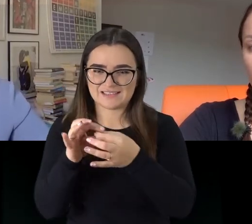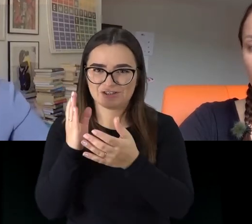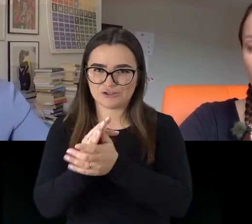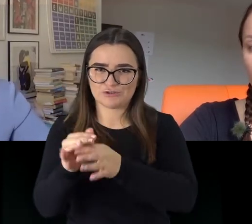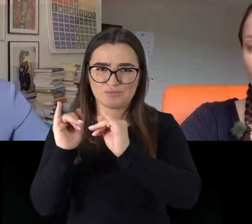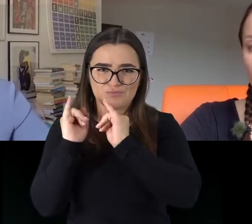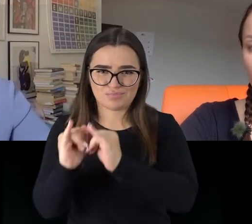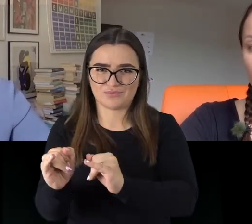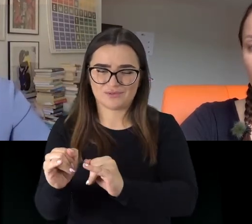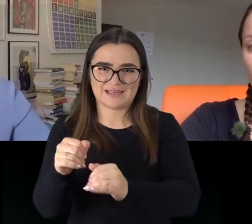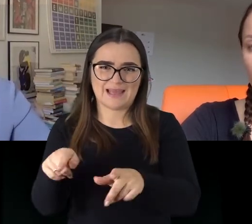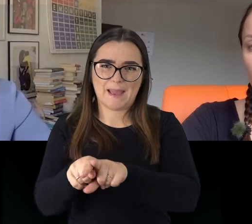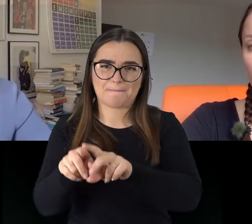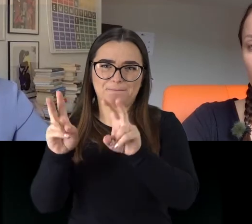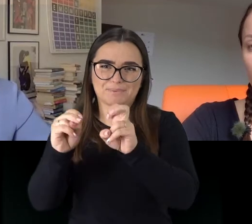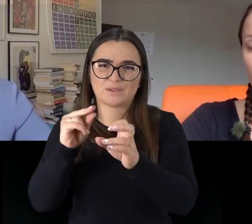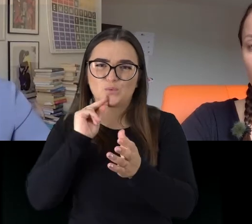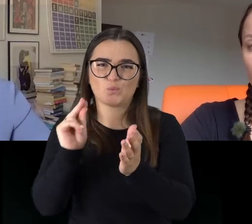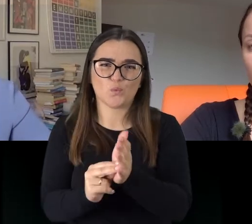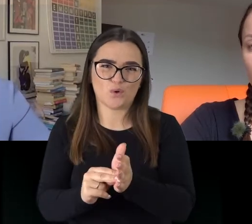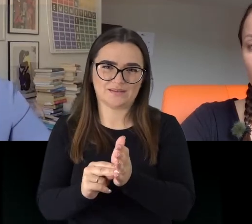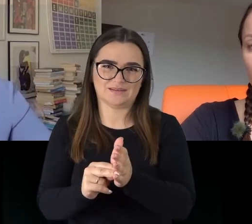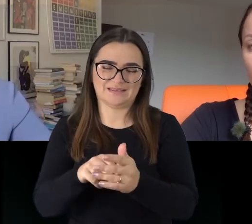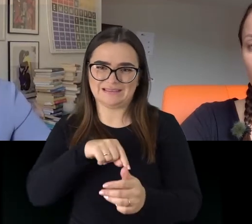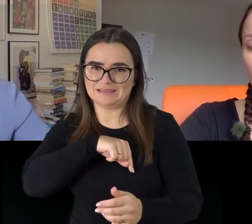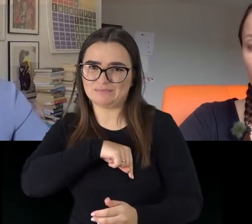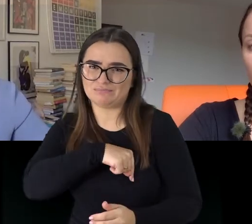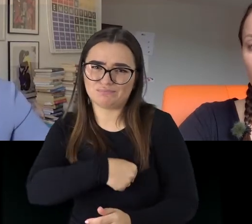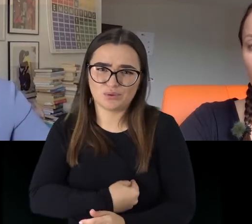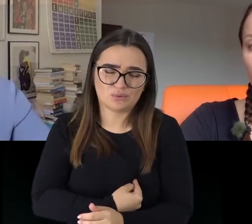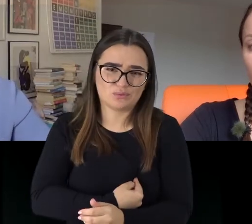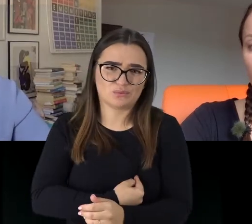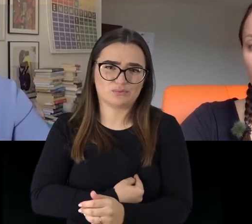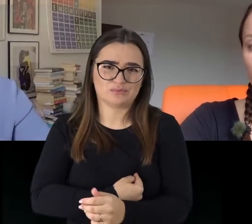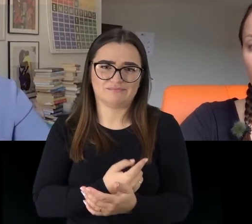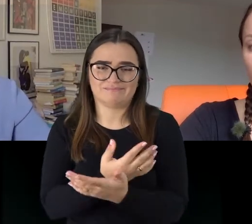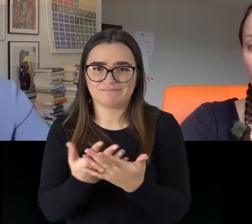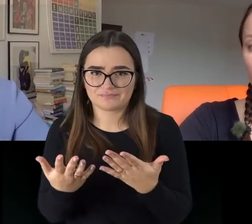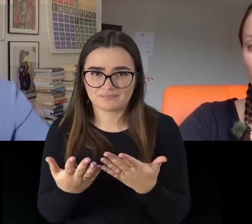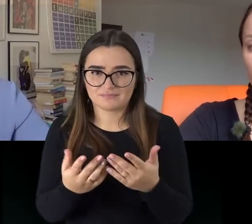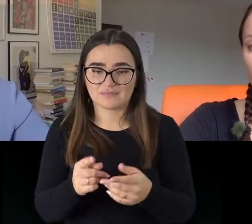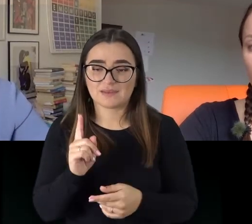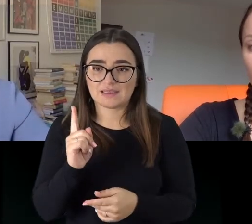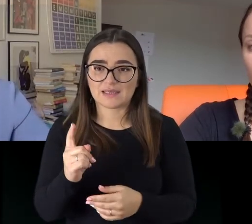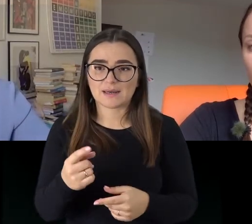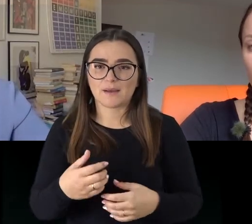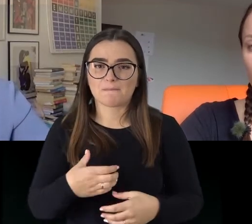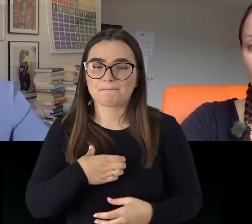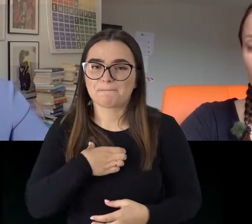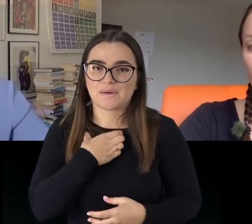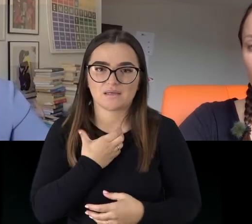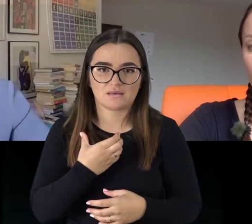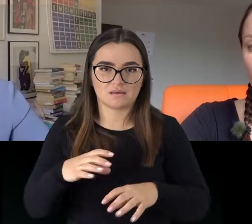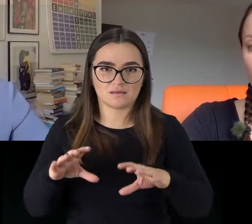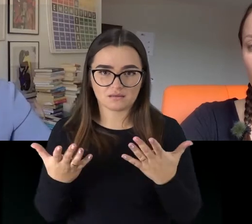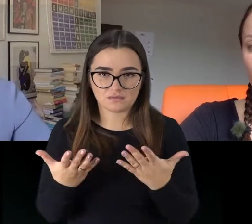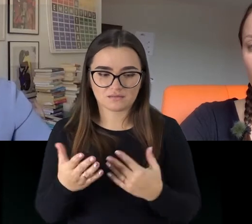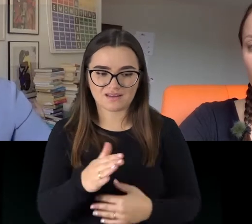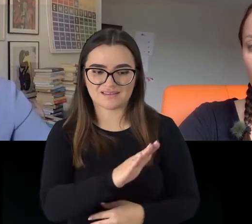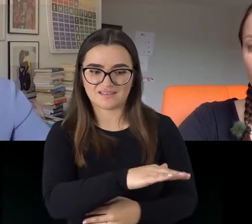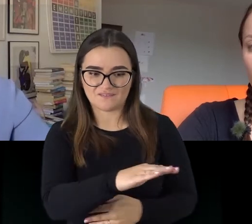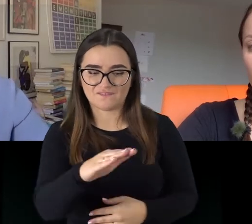yra nuodingi, tai yra žaidžiantys, tai yra skaudinantys. Ir kas visų turbūt baisiausia, kad bent jau